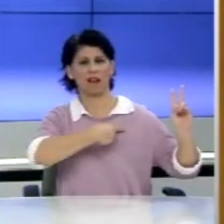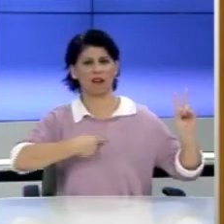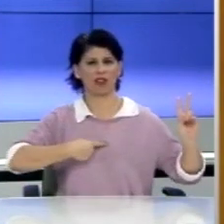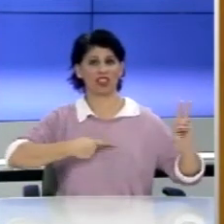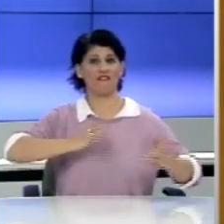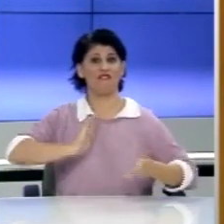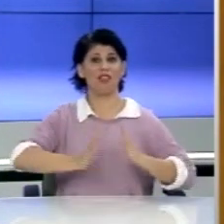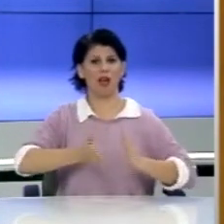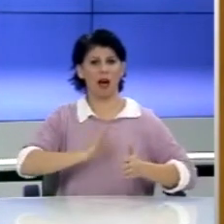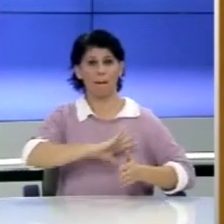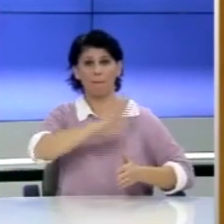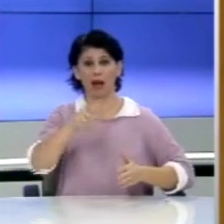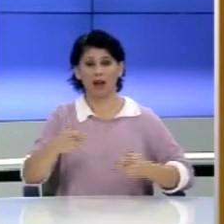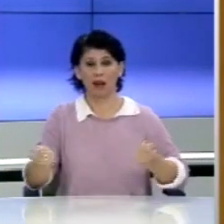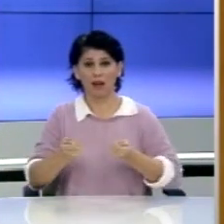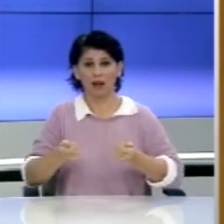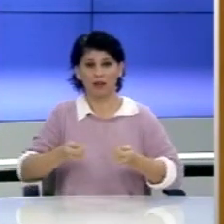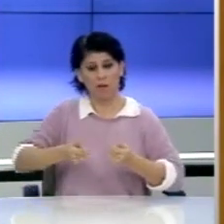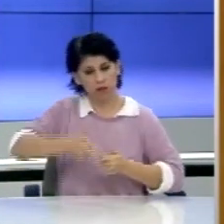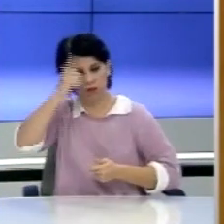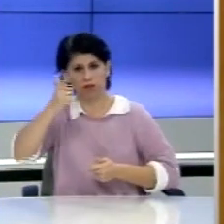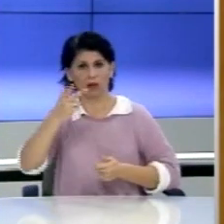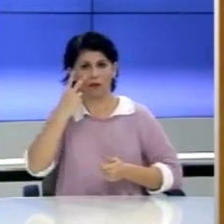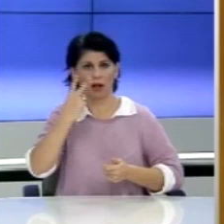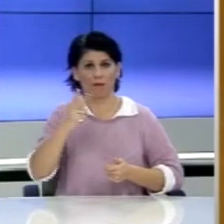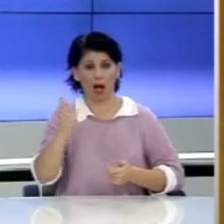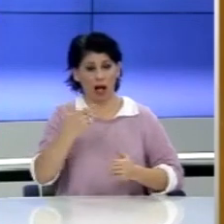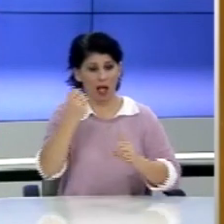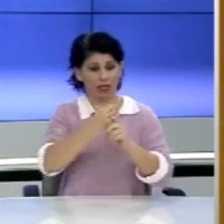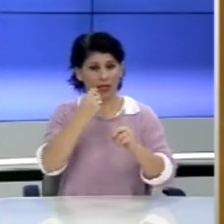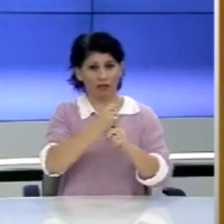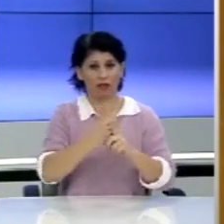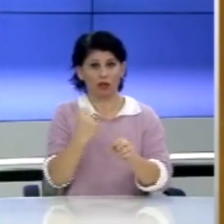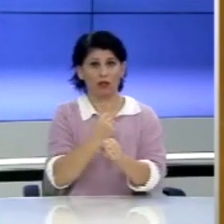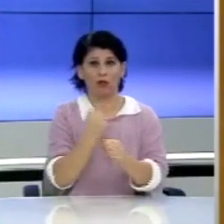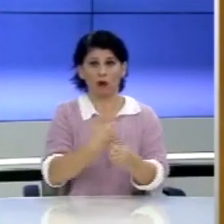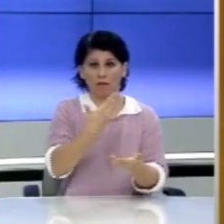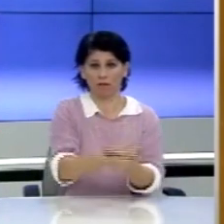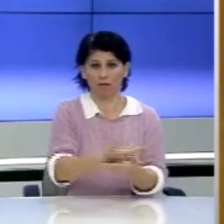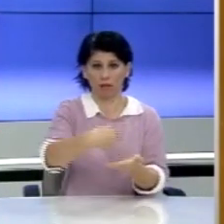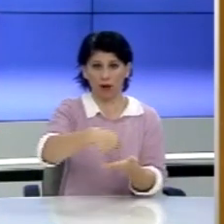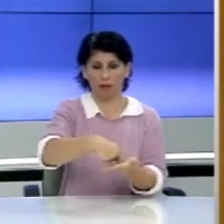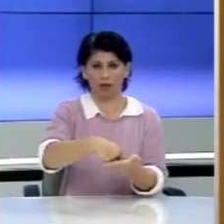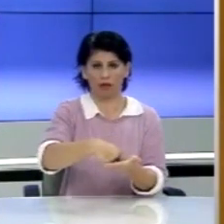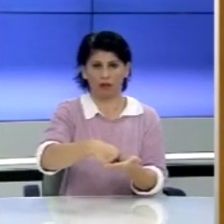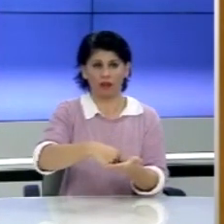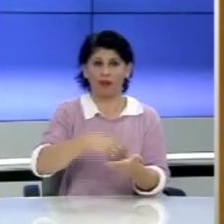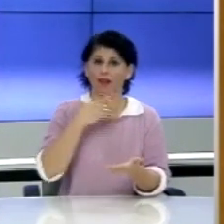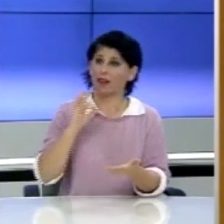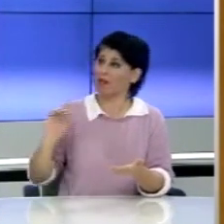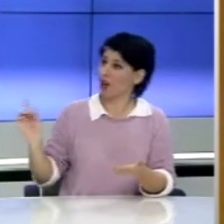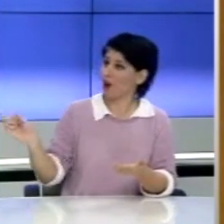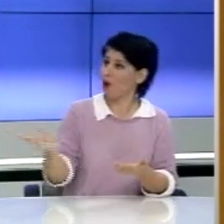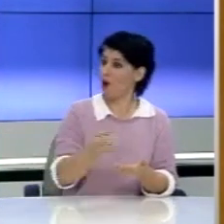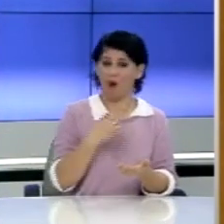βίας. Μέχρι και εργάτες που πυροβολούνται βλέπουμε όταν διεκδικούν δεδουλευμένα. Και επειδή βγαίνετε όλοι